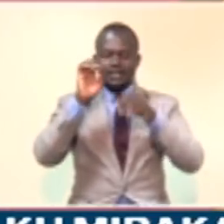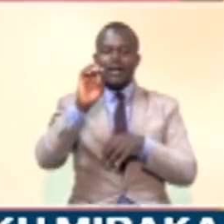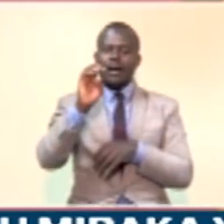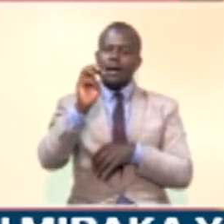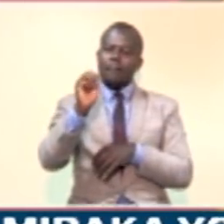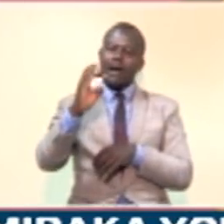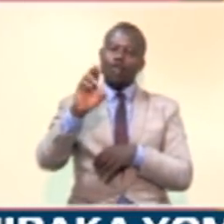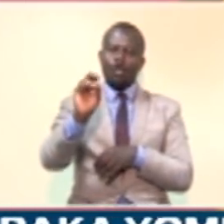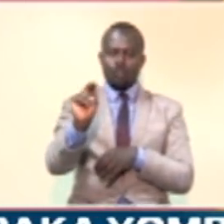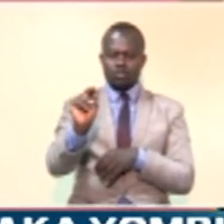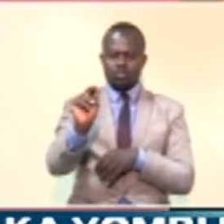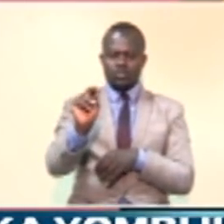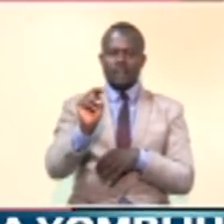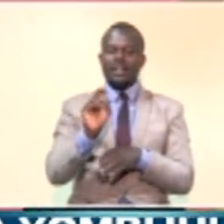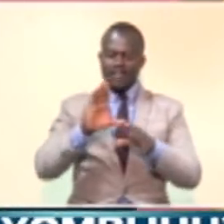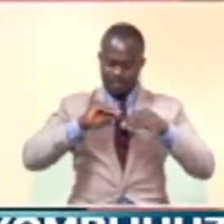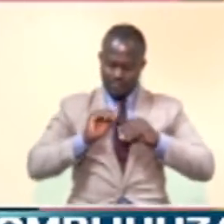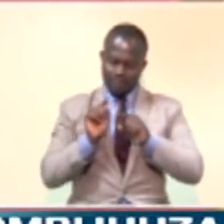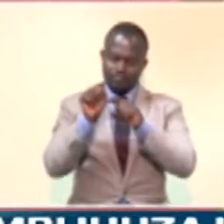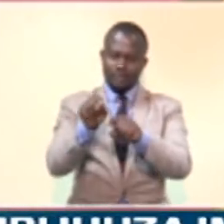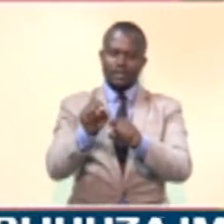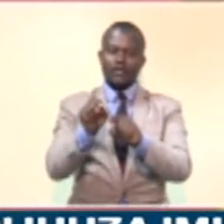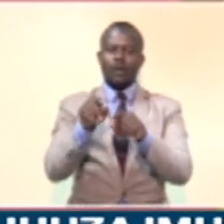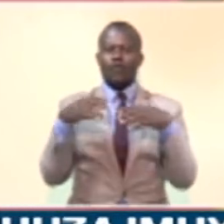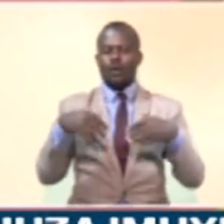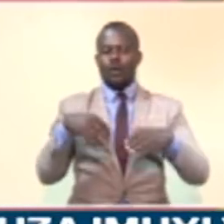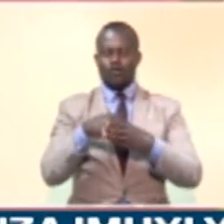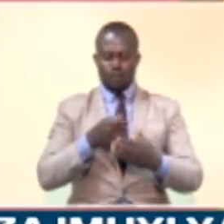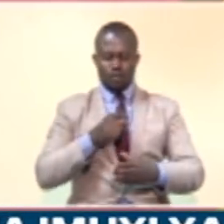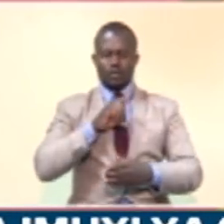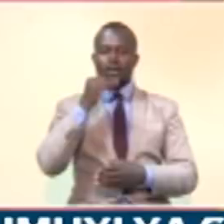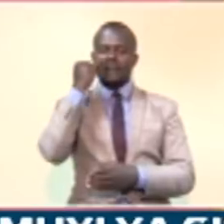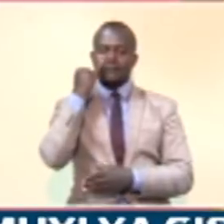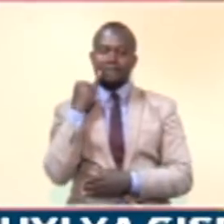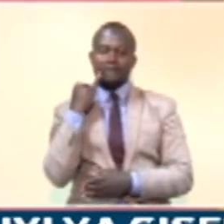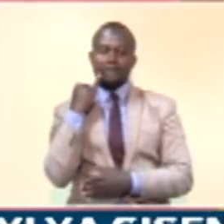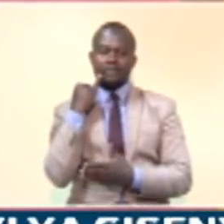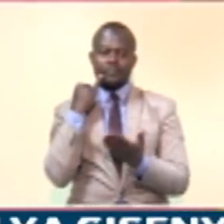Muri politiki ndetse no mu muco mbonezabupfura, ubu ni ubutwari bukomeye.